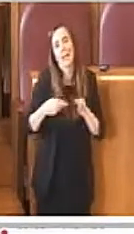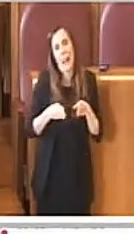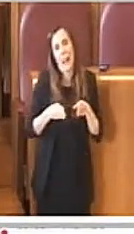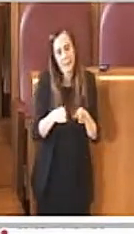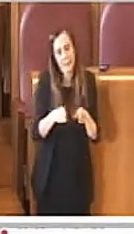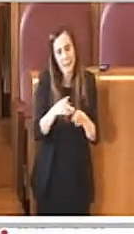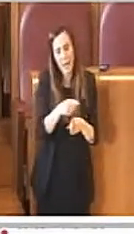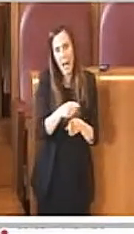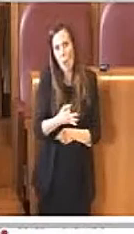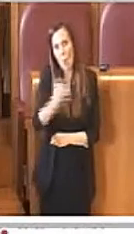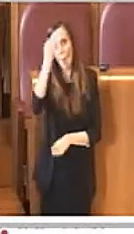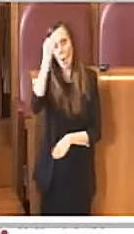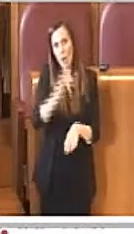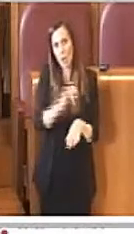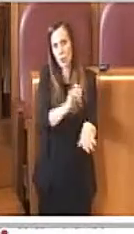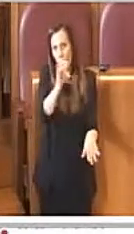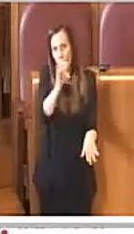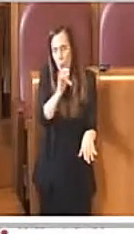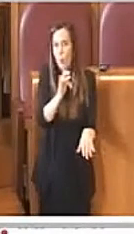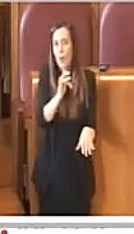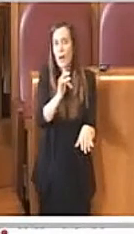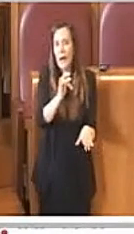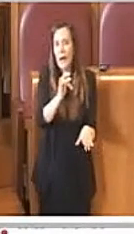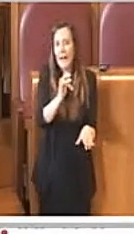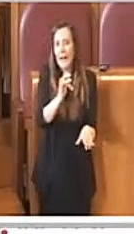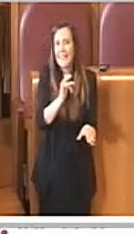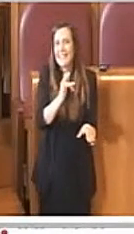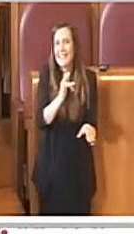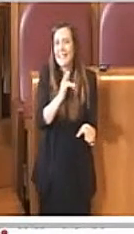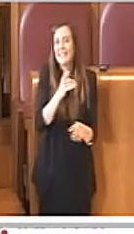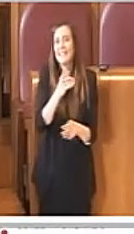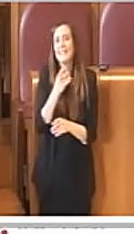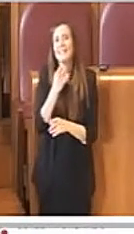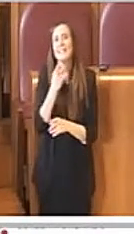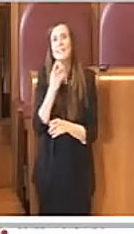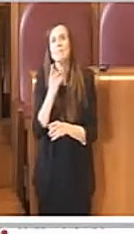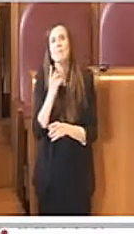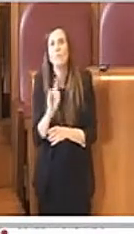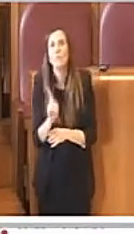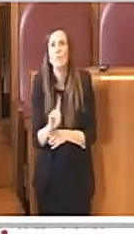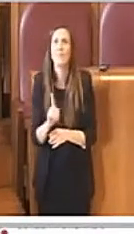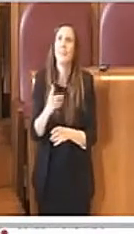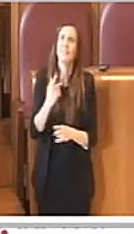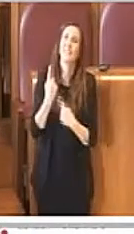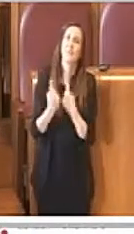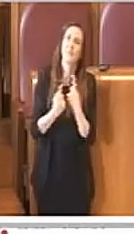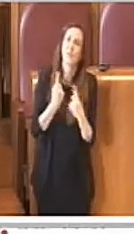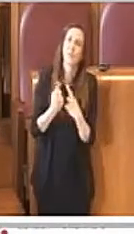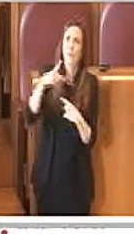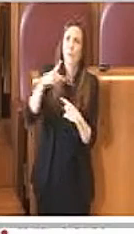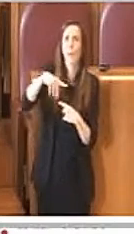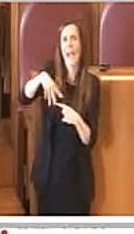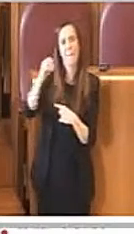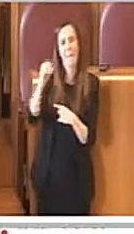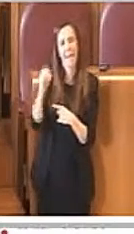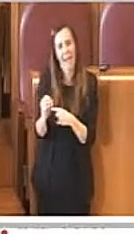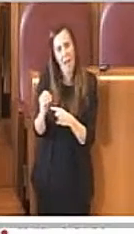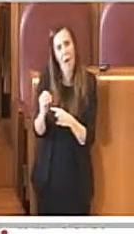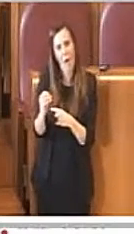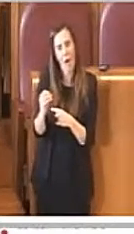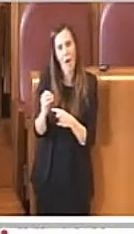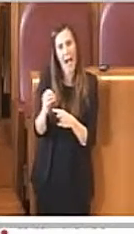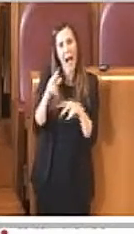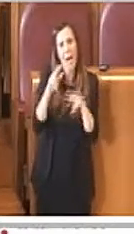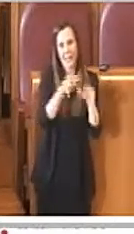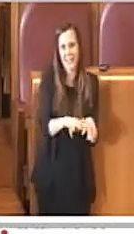di imprescindibile, e non è il caso medio di applicazione dei PMO, si possa